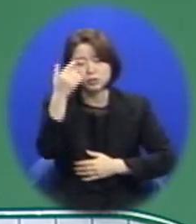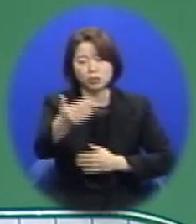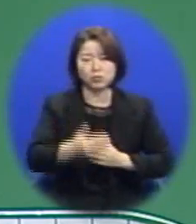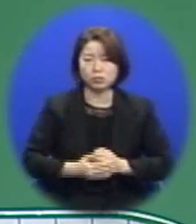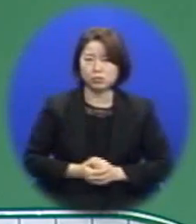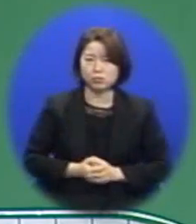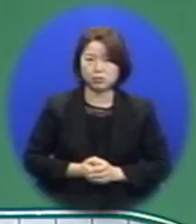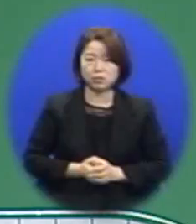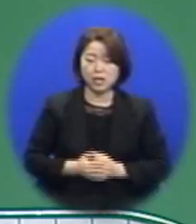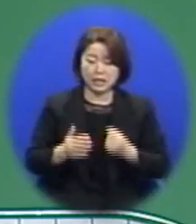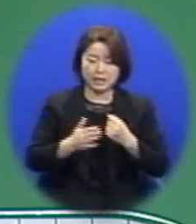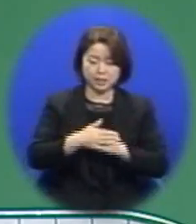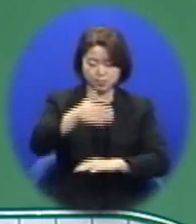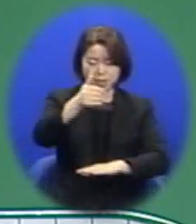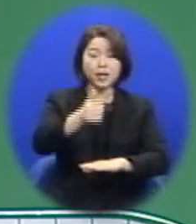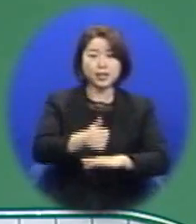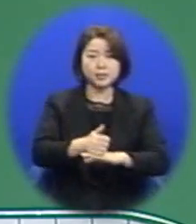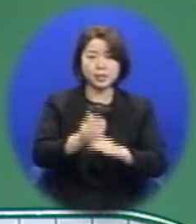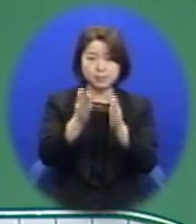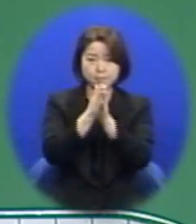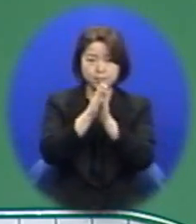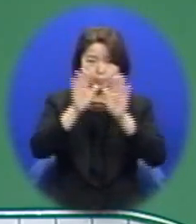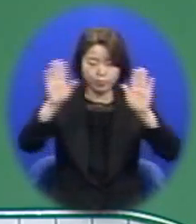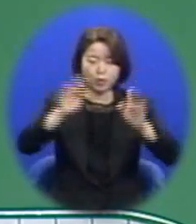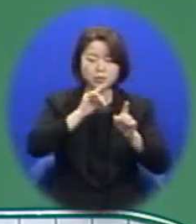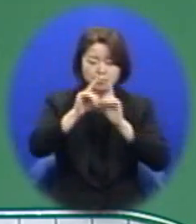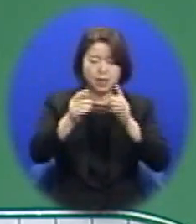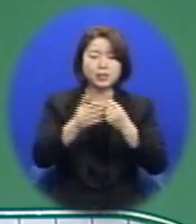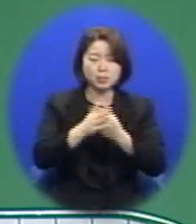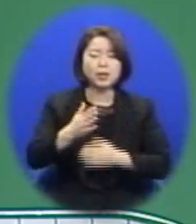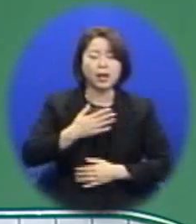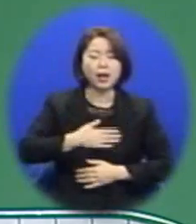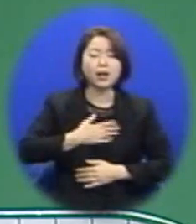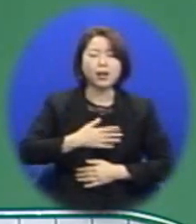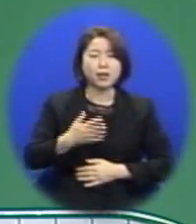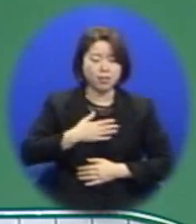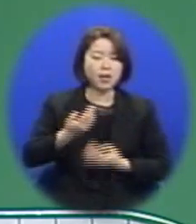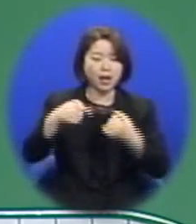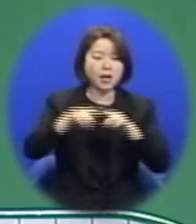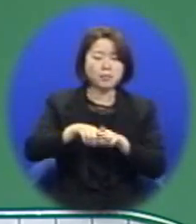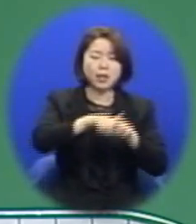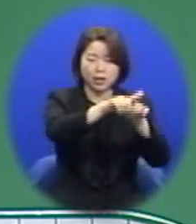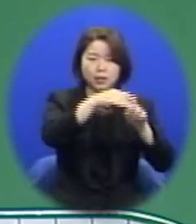그래서 결국은 하나님이 모세의 말에 의해서 내가 같이 가겠다, 내가 같이 가마.